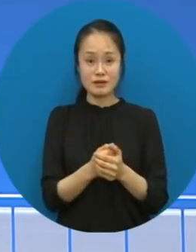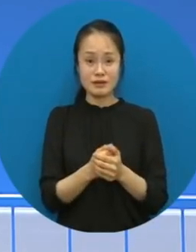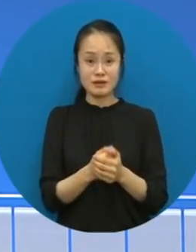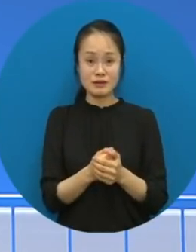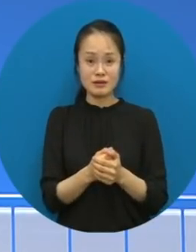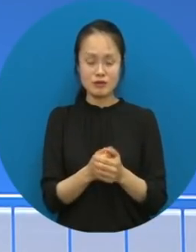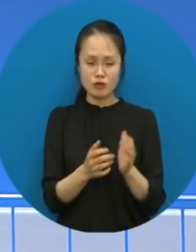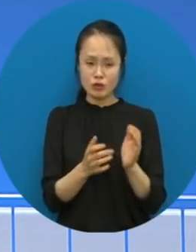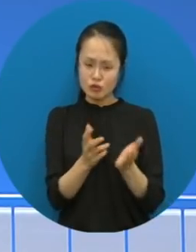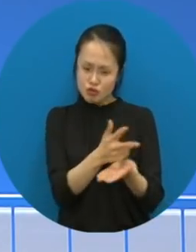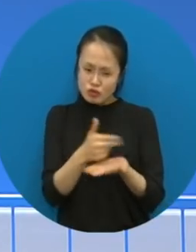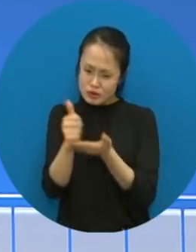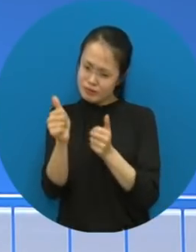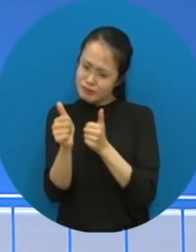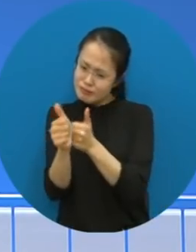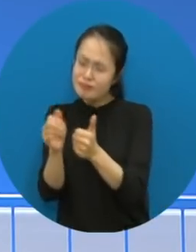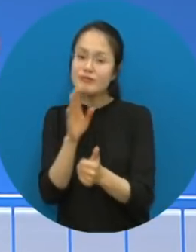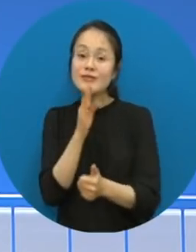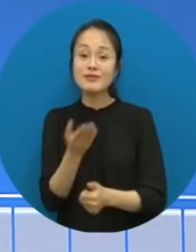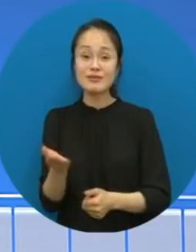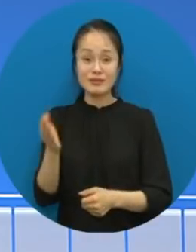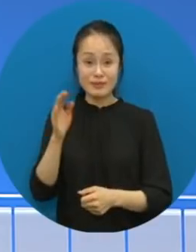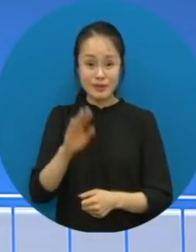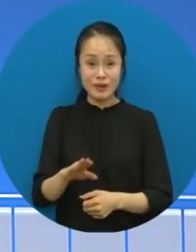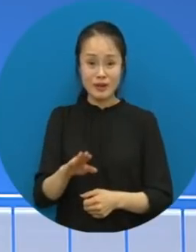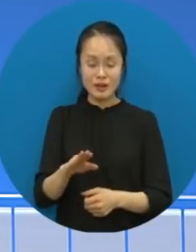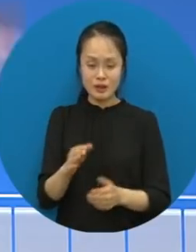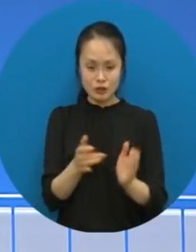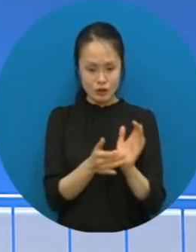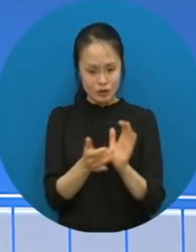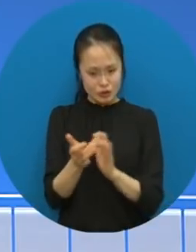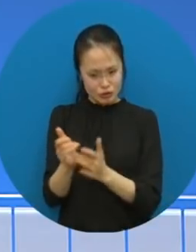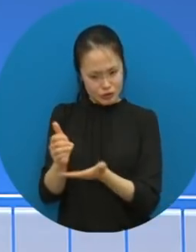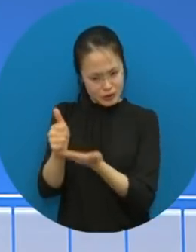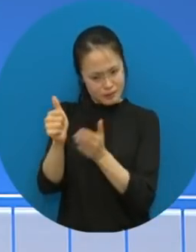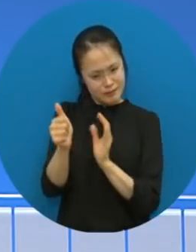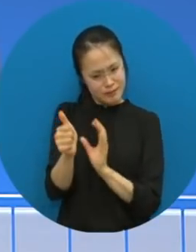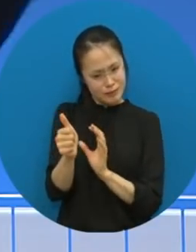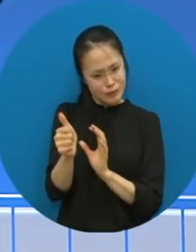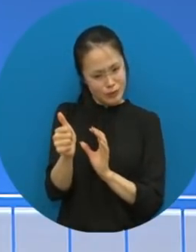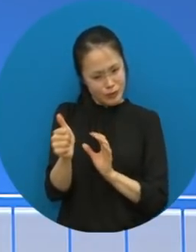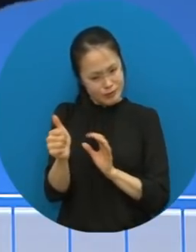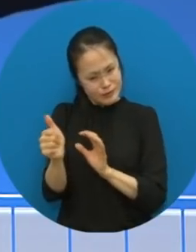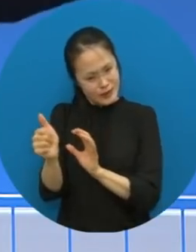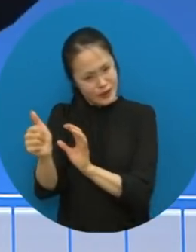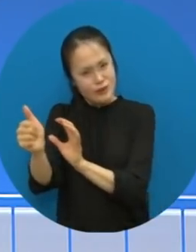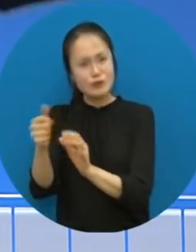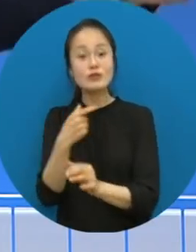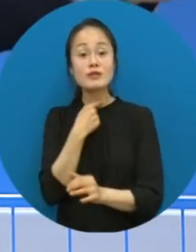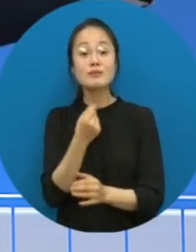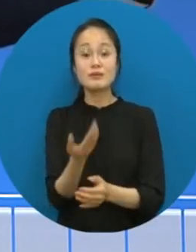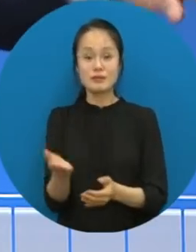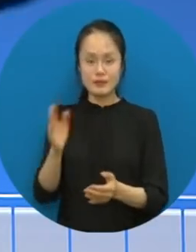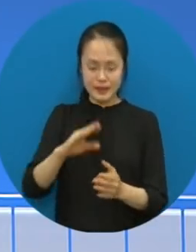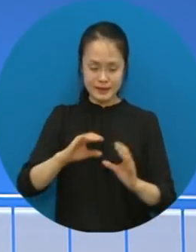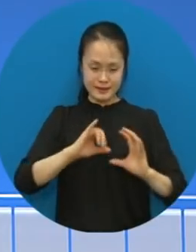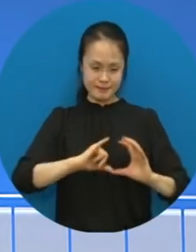거죠. 주님을 따르는데 원하는데 문제 앞에서는 여지없이 세상과